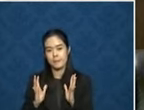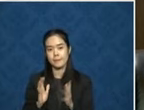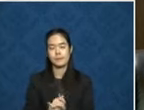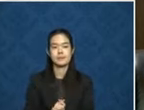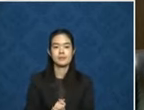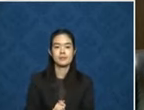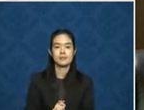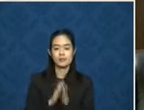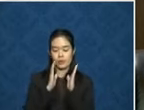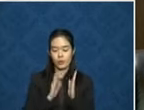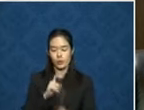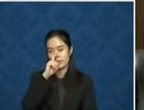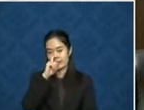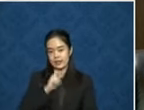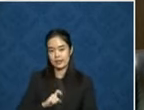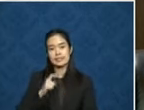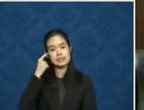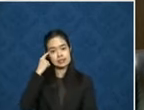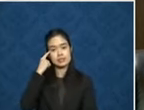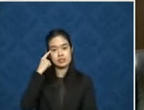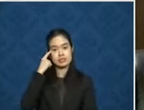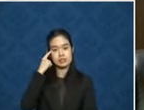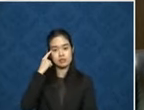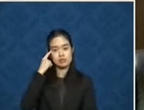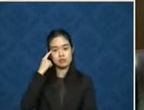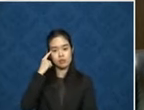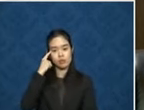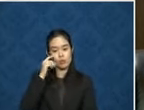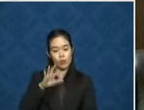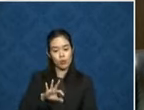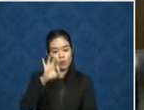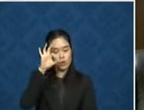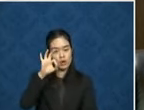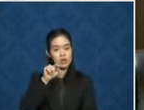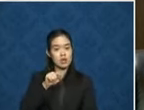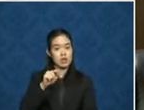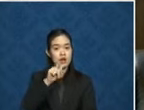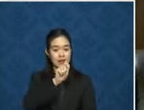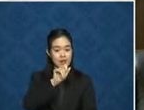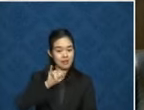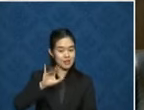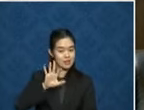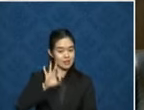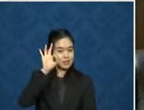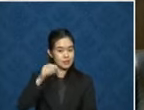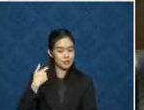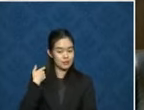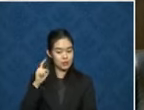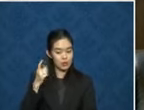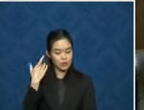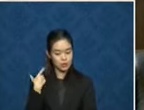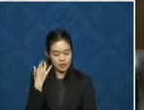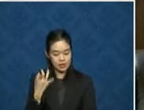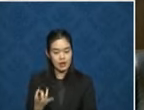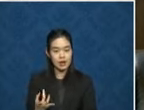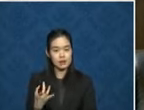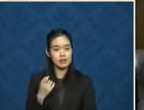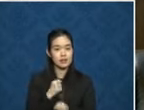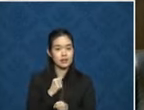กเราคนไทยจะสามารถนำโอกาสต่างๆเหล่านี้ มาใช้ประโยชน์ได้หรือ